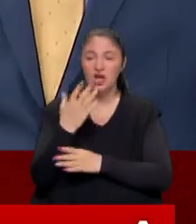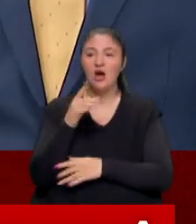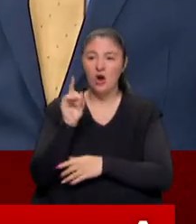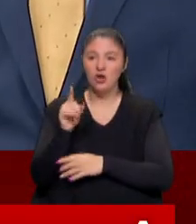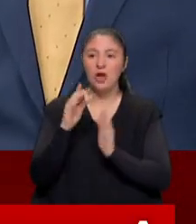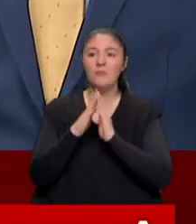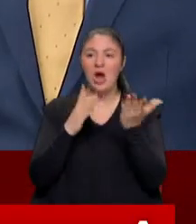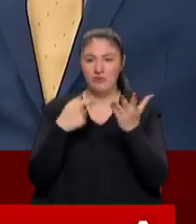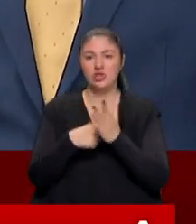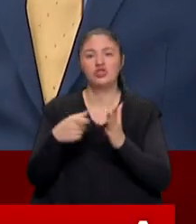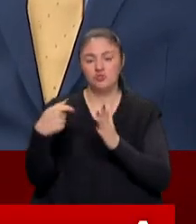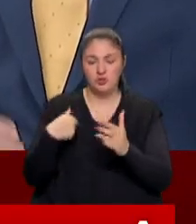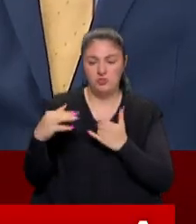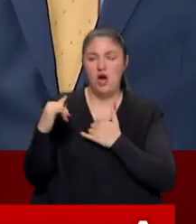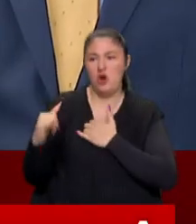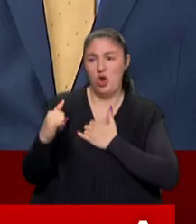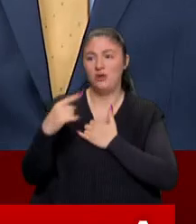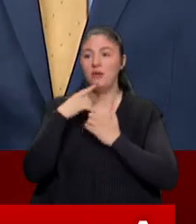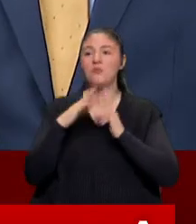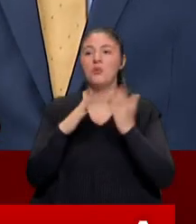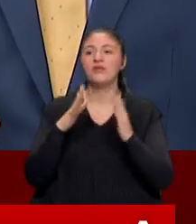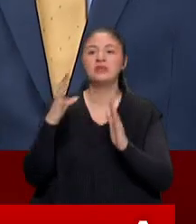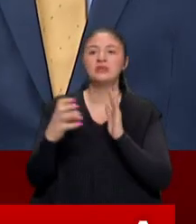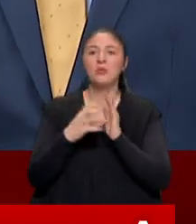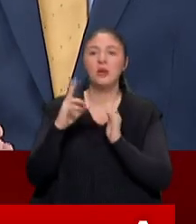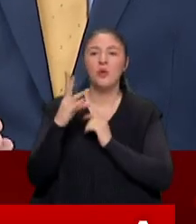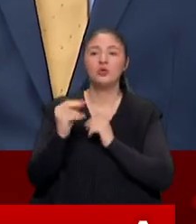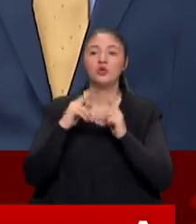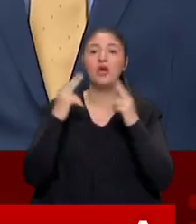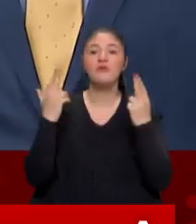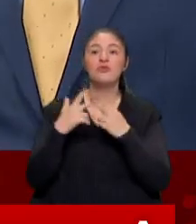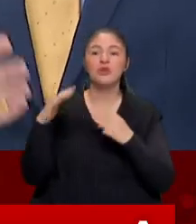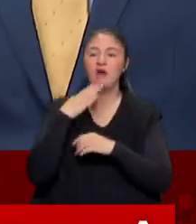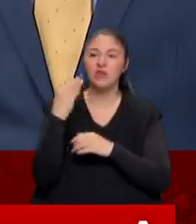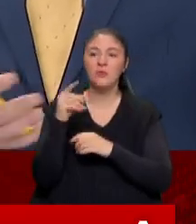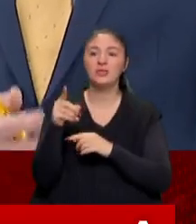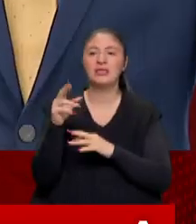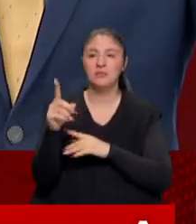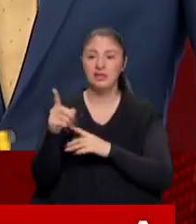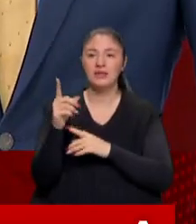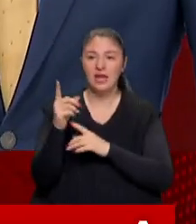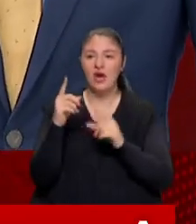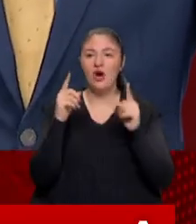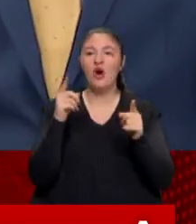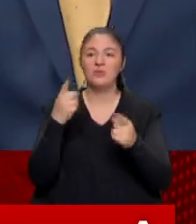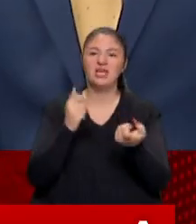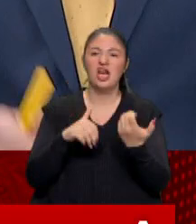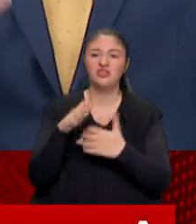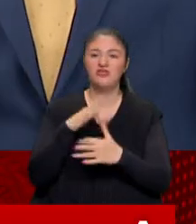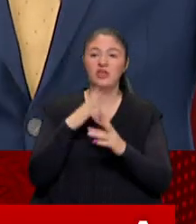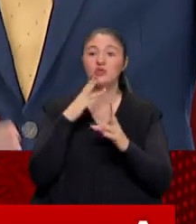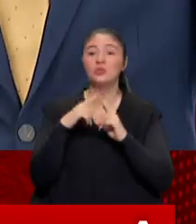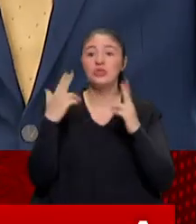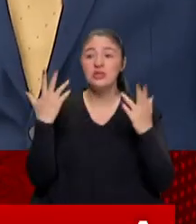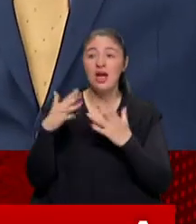o da muhalif bir isim diye tüm muhalefetin sembolü oldu kainat güzeli. Bu şekilde Nikaragua'da da bir karışıklık var. Kainat